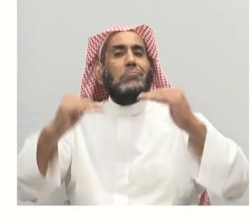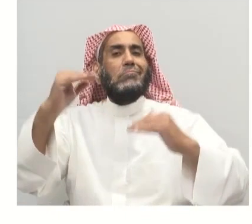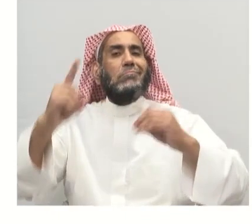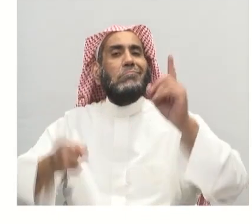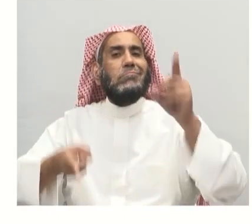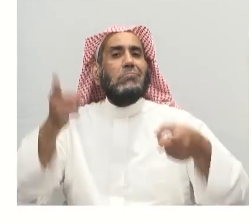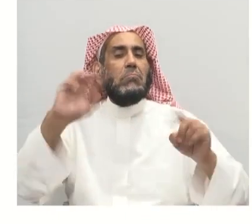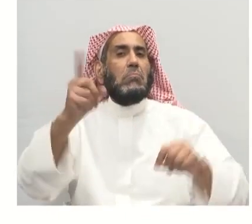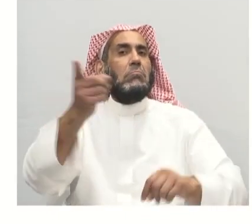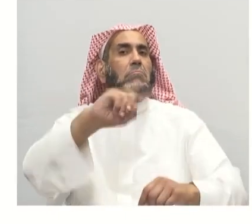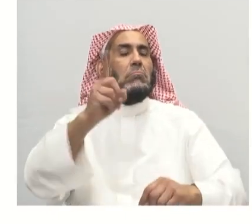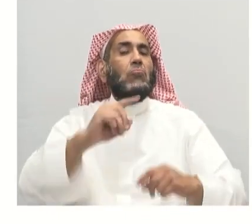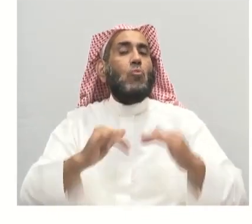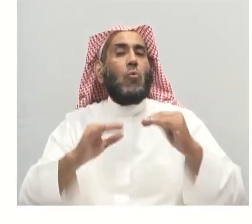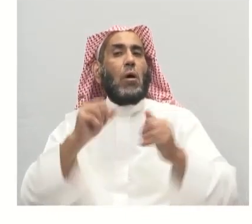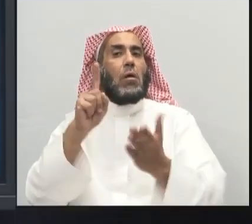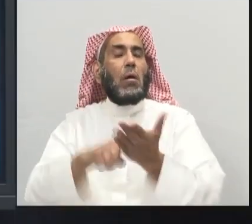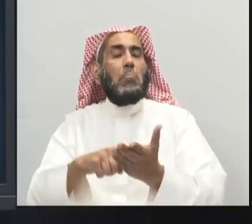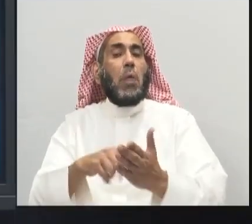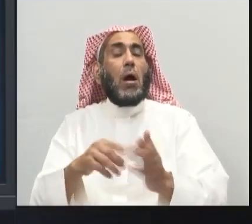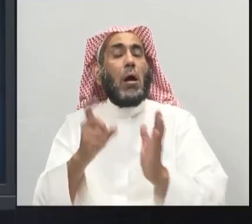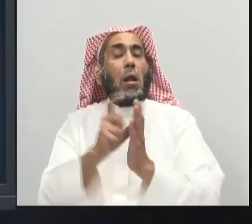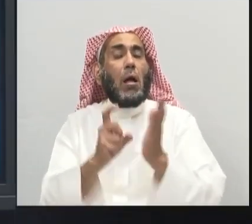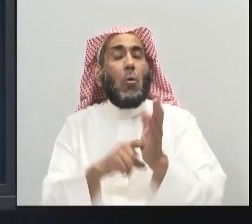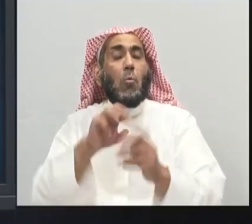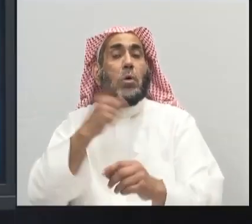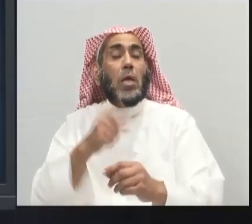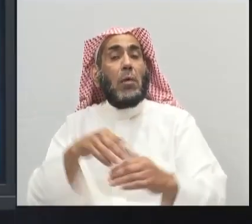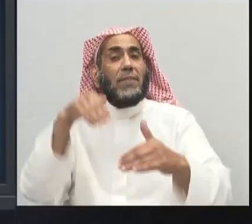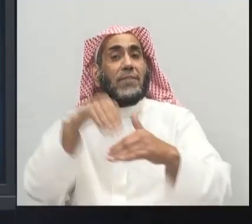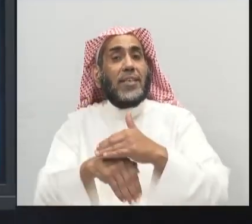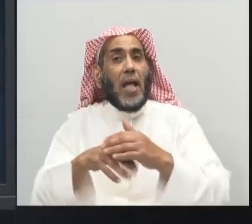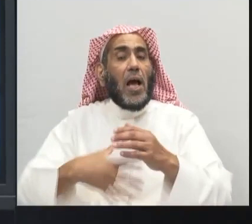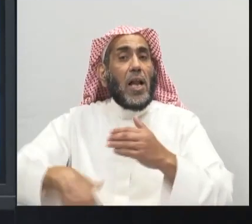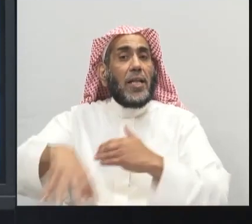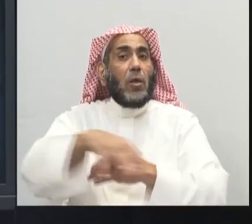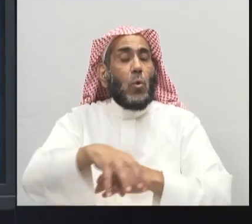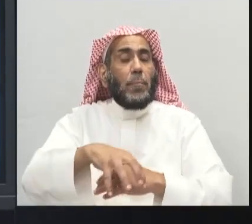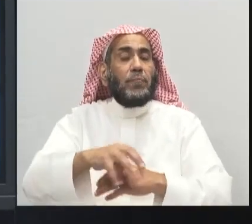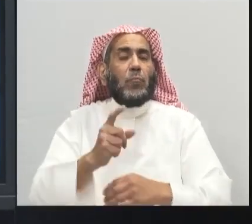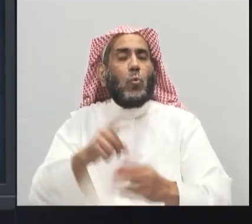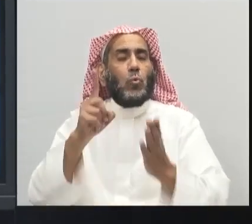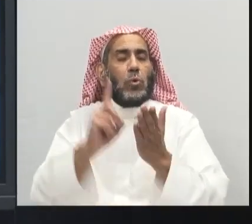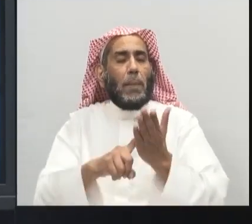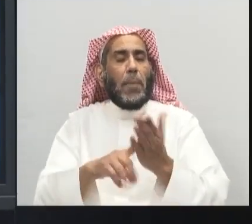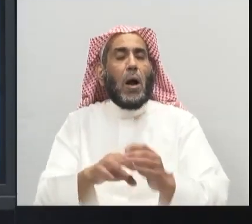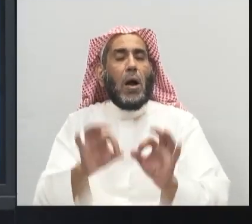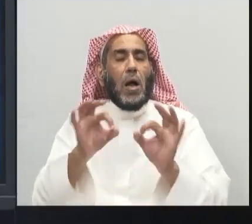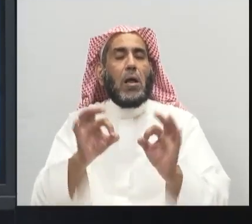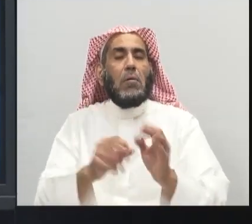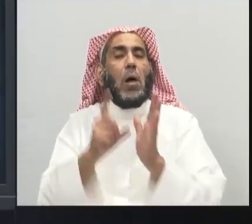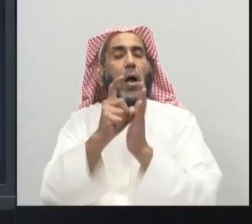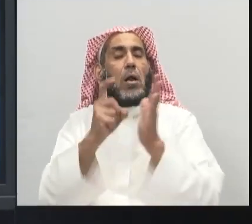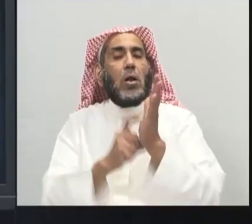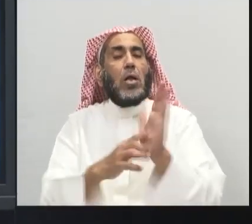بينهم فيطبق القانون هذا ما دام انه في داخل اقليم الدوله فانه يطبق عليهم القانون